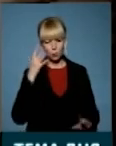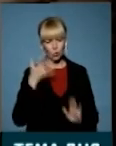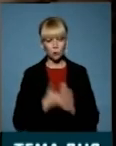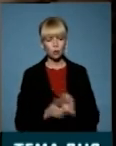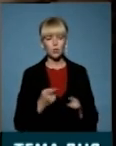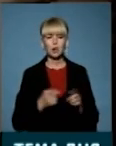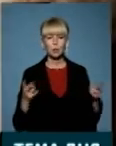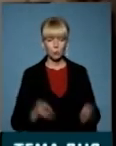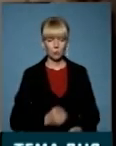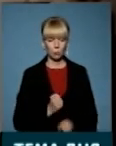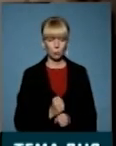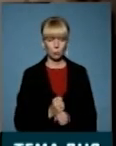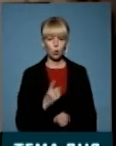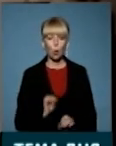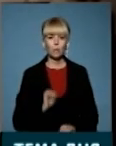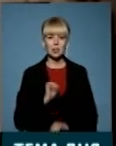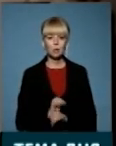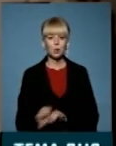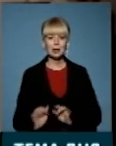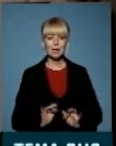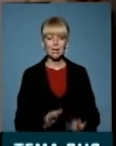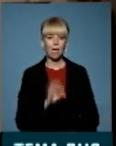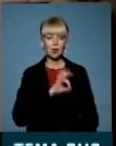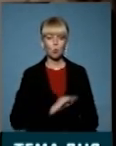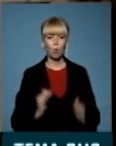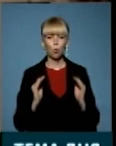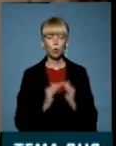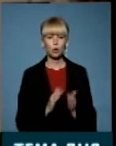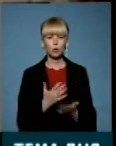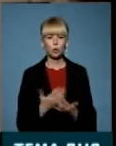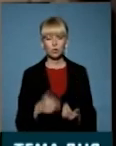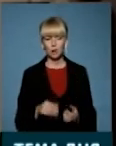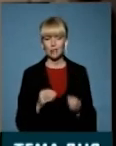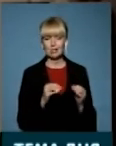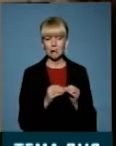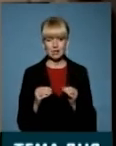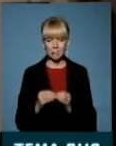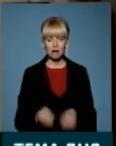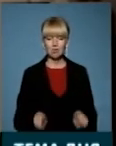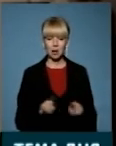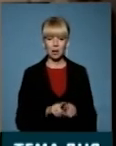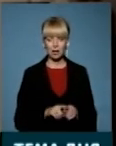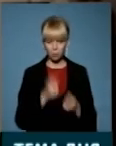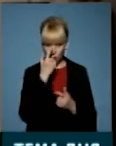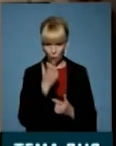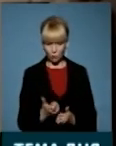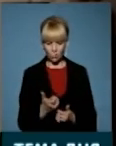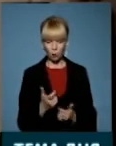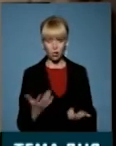що це потрібно робити. Про призупинення діяльності експлуатації будівлі маємо десь вже порядка 10 таких приписів,